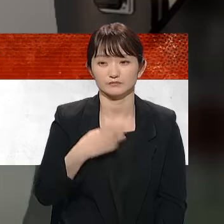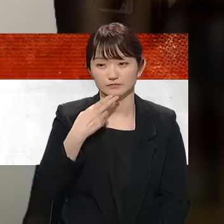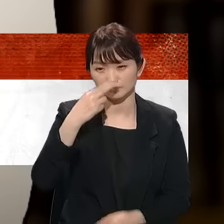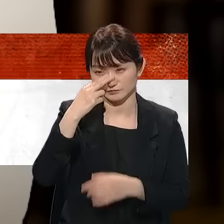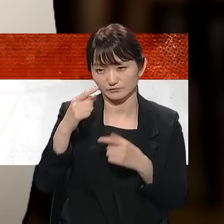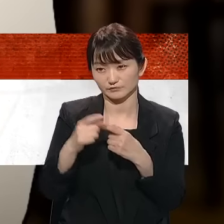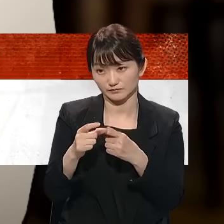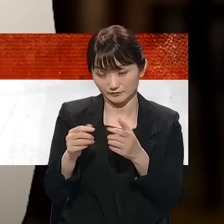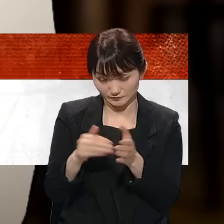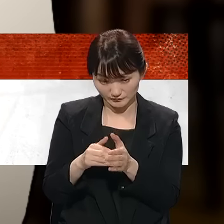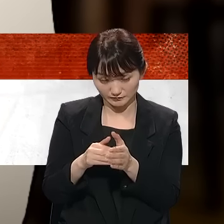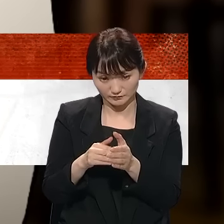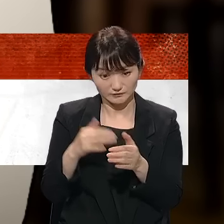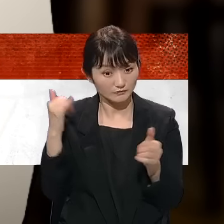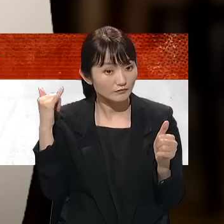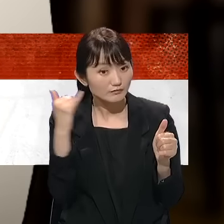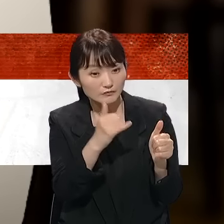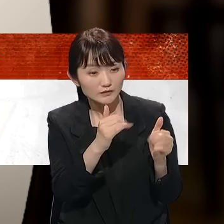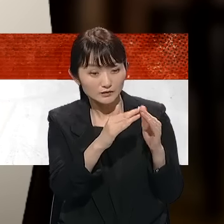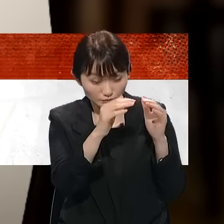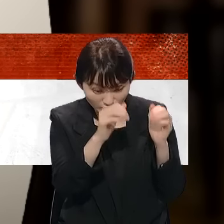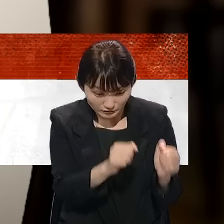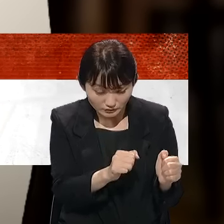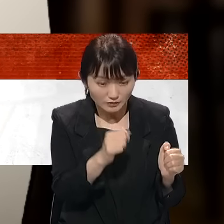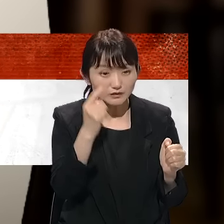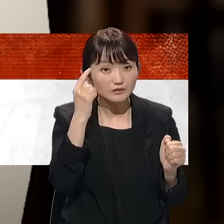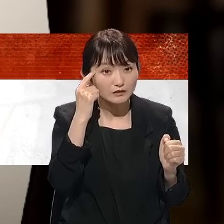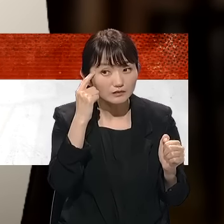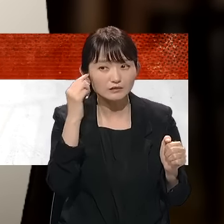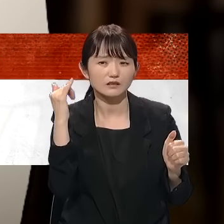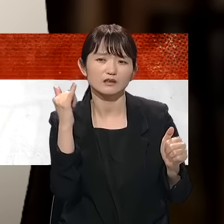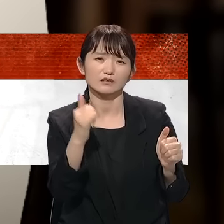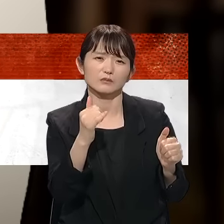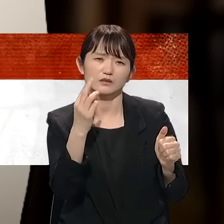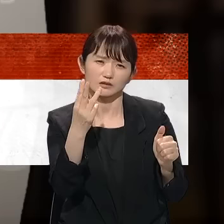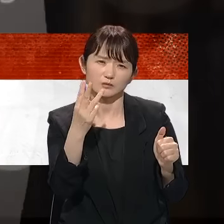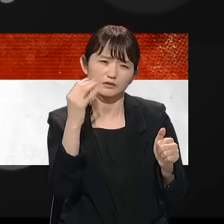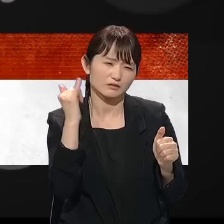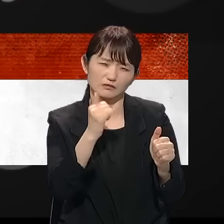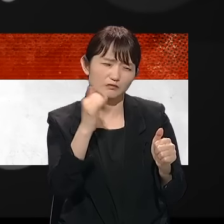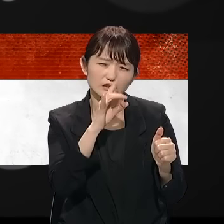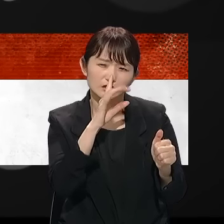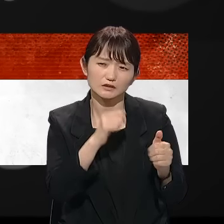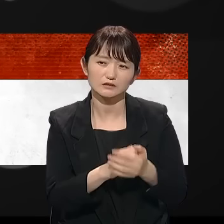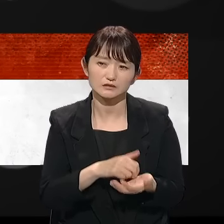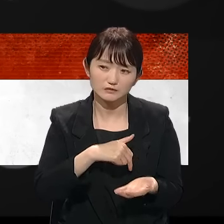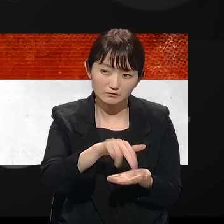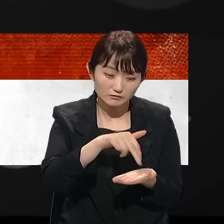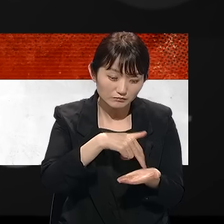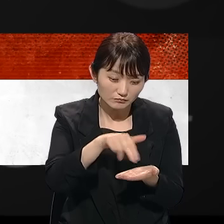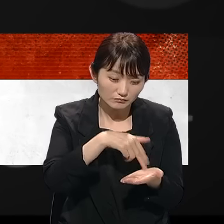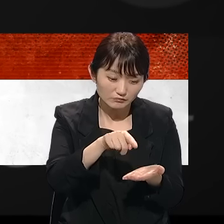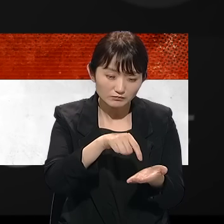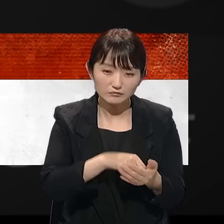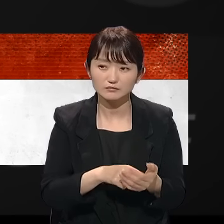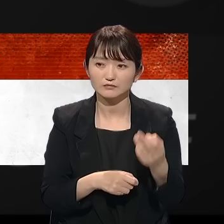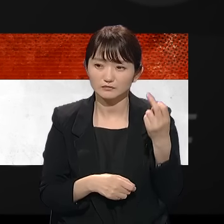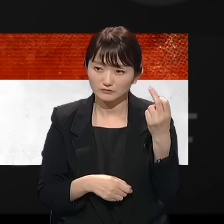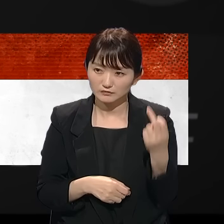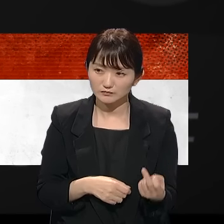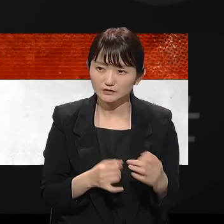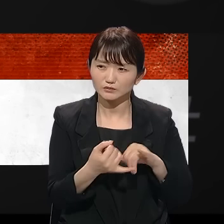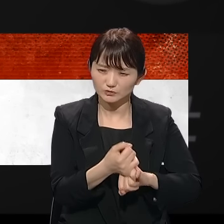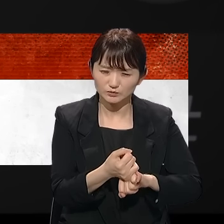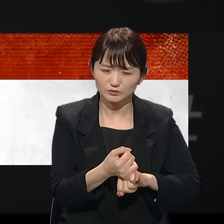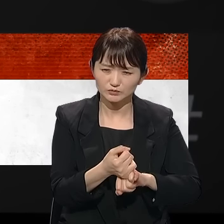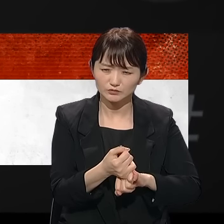끝내고서 전화를 바로 했죠. 집에 있을 거라고 생각을 하고. 근데 전화를 한 세 번 했는데 안 받더라고요. 혹시나 카톡 대화 하겠더니 뭐 동생하고 뭐 약속